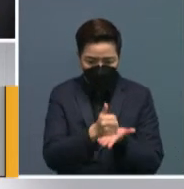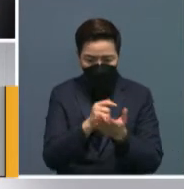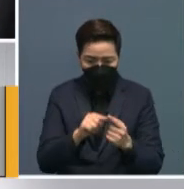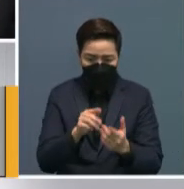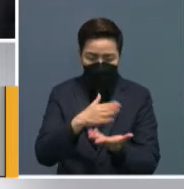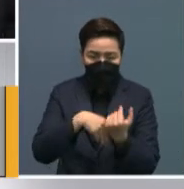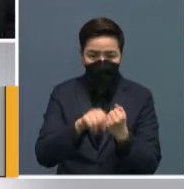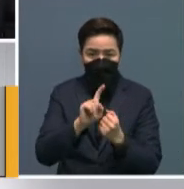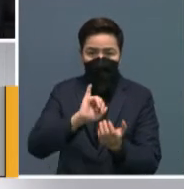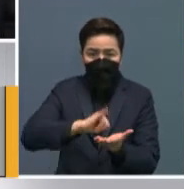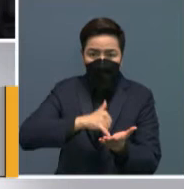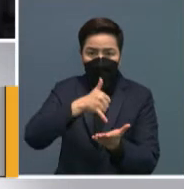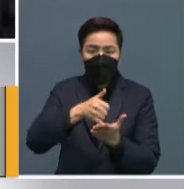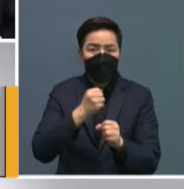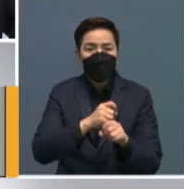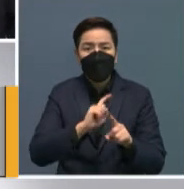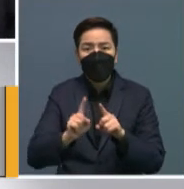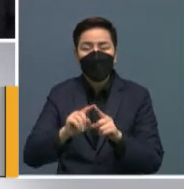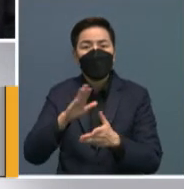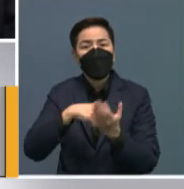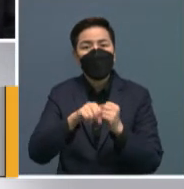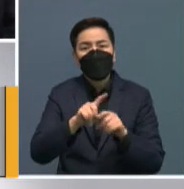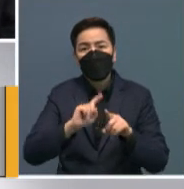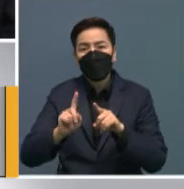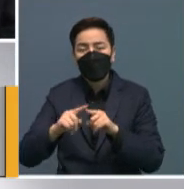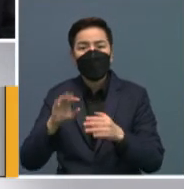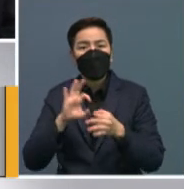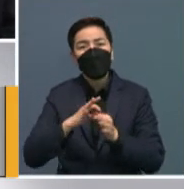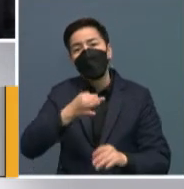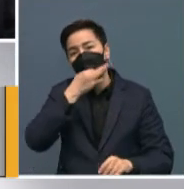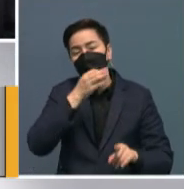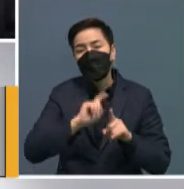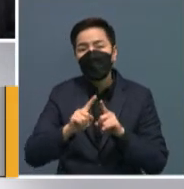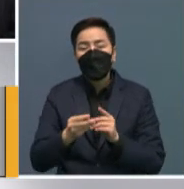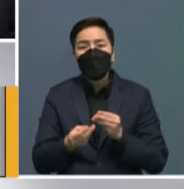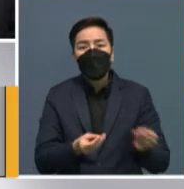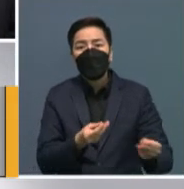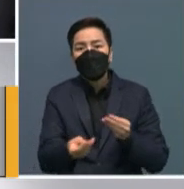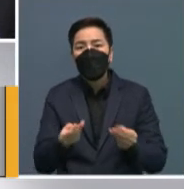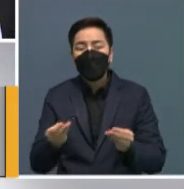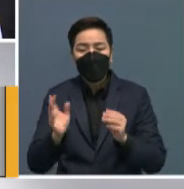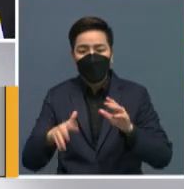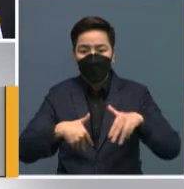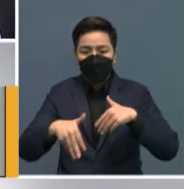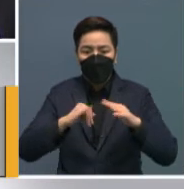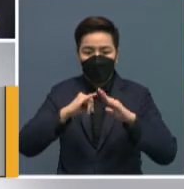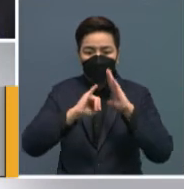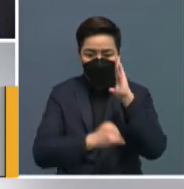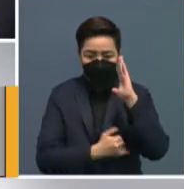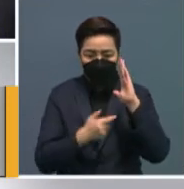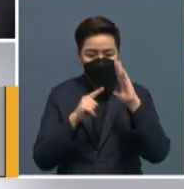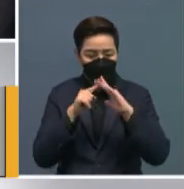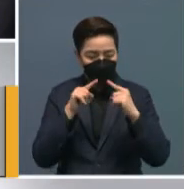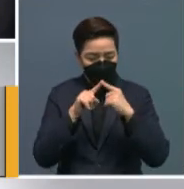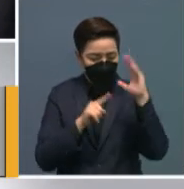การฟื้นฟูเศรษฐกิจสร้างกิจกรรมทางเศรษฐกิจแล้วก็เสถียรภาพด้านอาชีพให้กับพี่น้องประชาชนในหลายๆจังหวัดรวมถึง